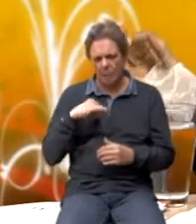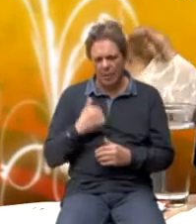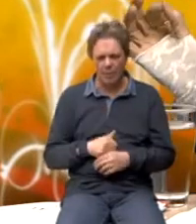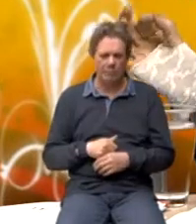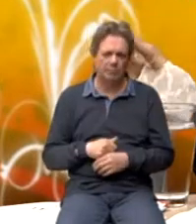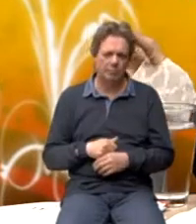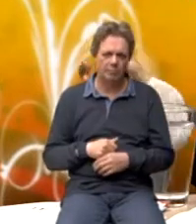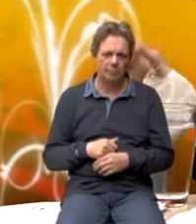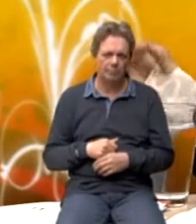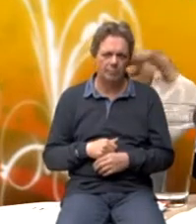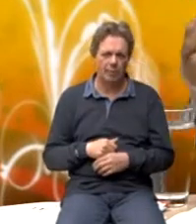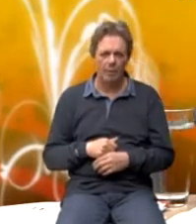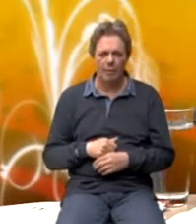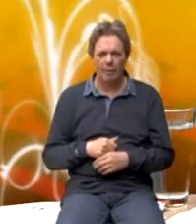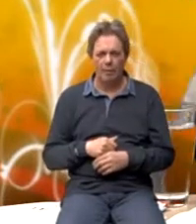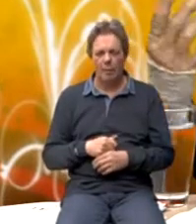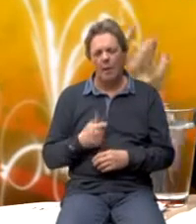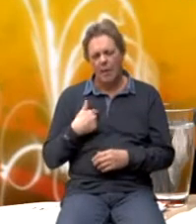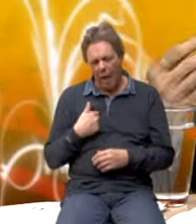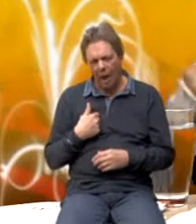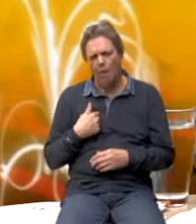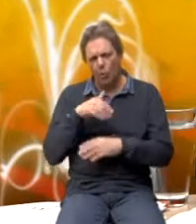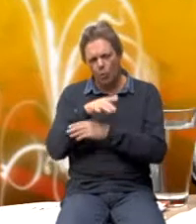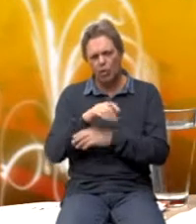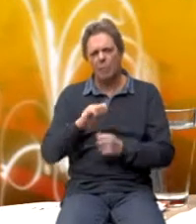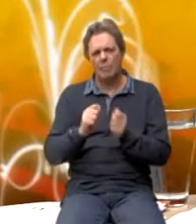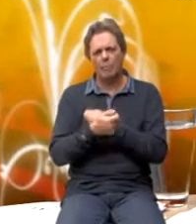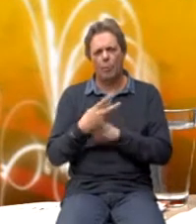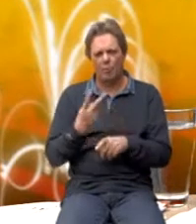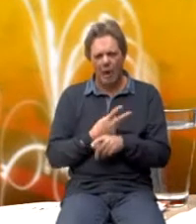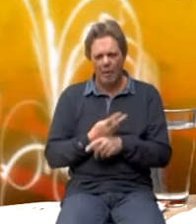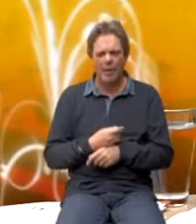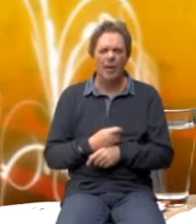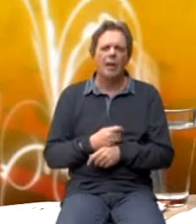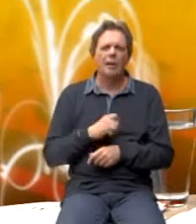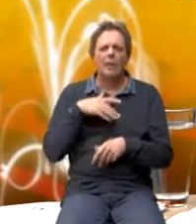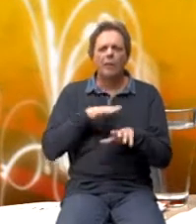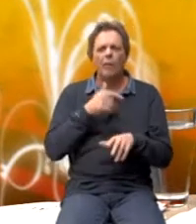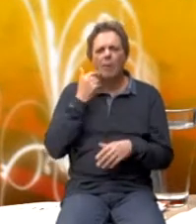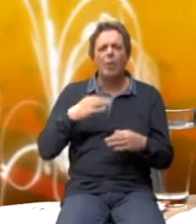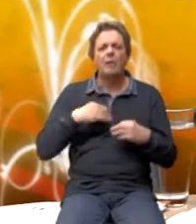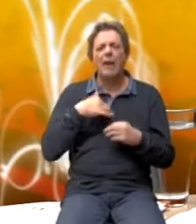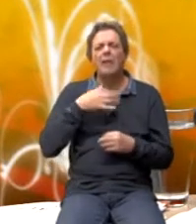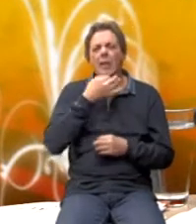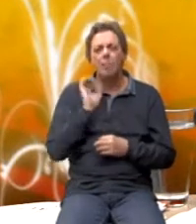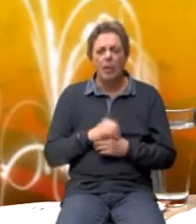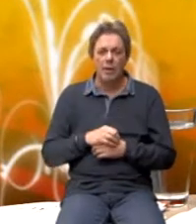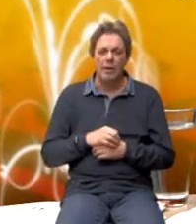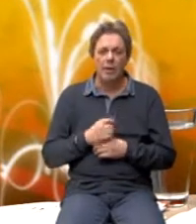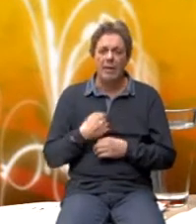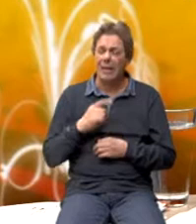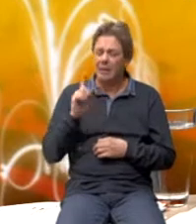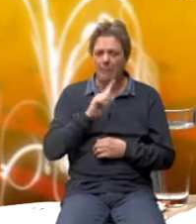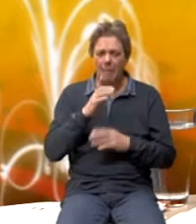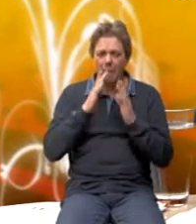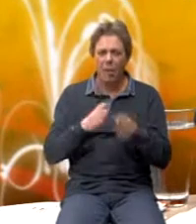Ja djelujem na promjenu životnih navika u prehrani, u ponašanju, u svemu da bi čovjek bio zdraviji i bolji. I apsolutno ne